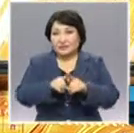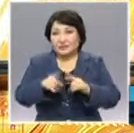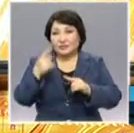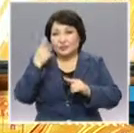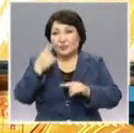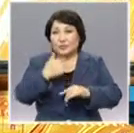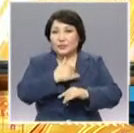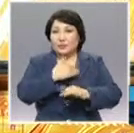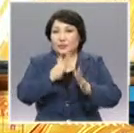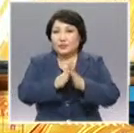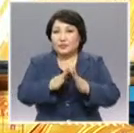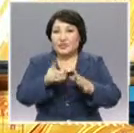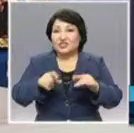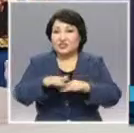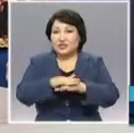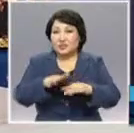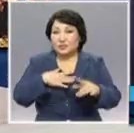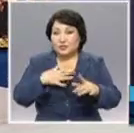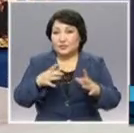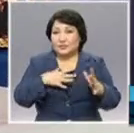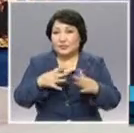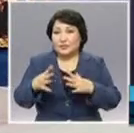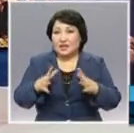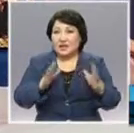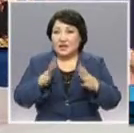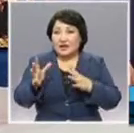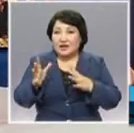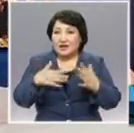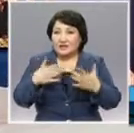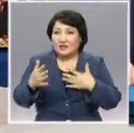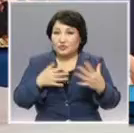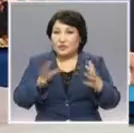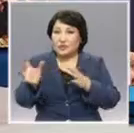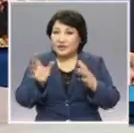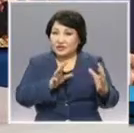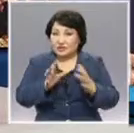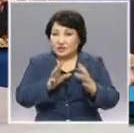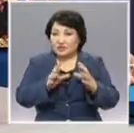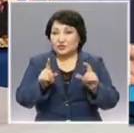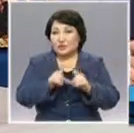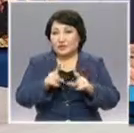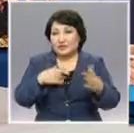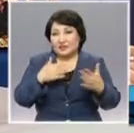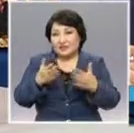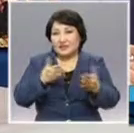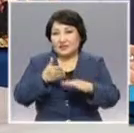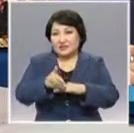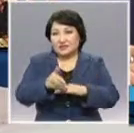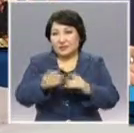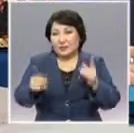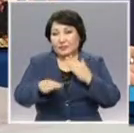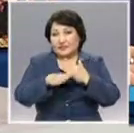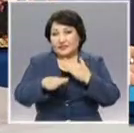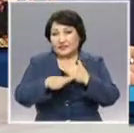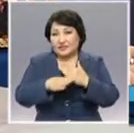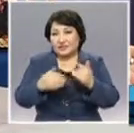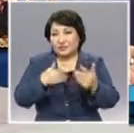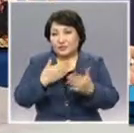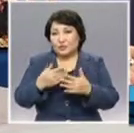жителей, чтобы они тоже сами к этому относились бережно и шли навстречу к нам. И тогда и бизнес-сообщество тоже будет помогать